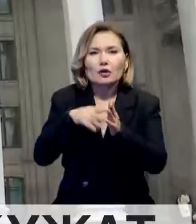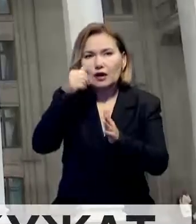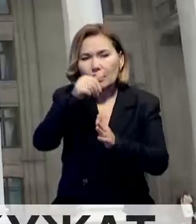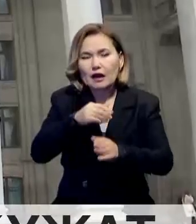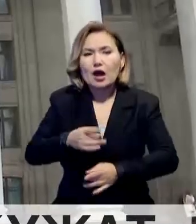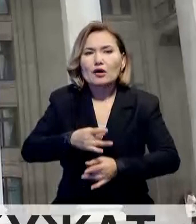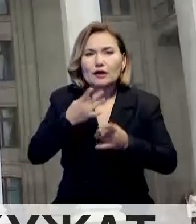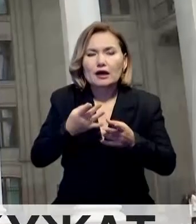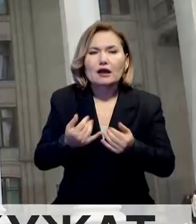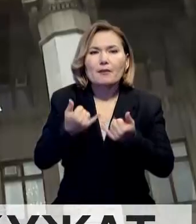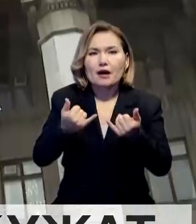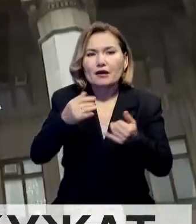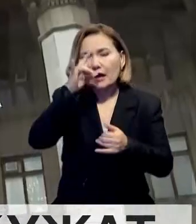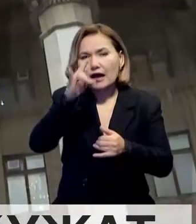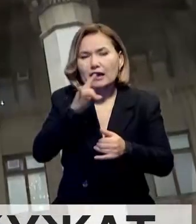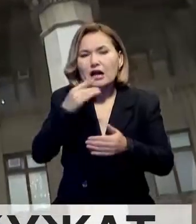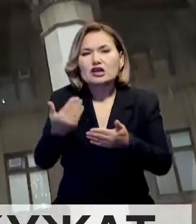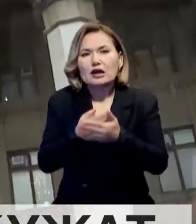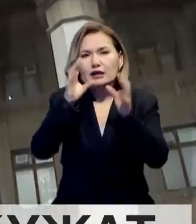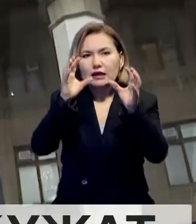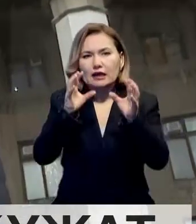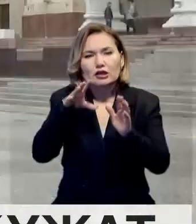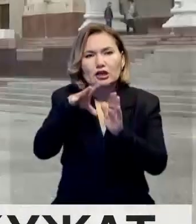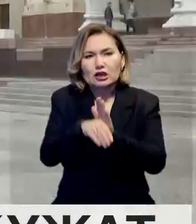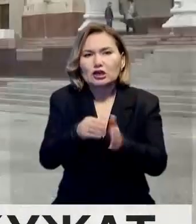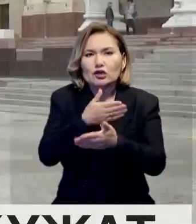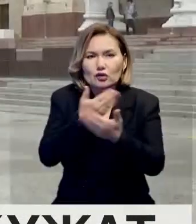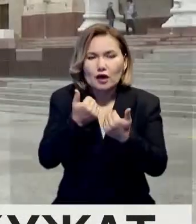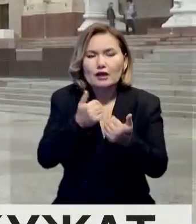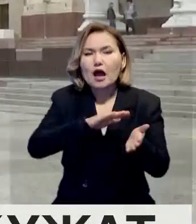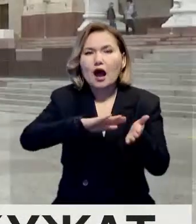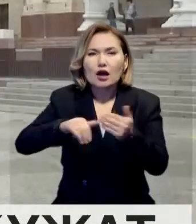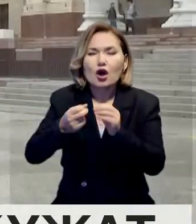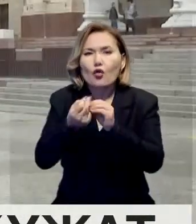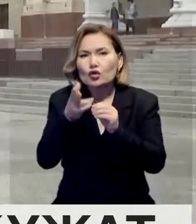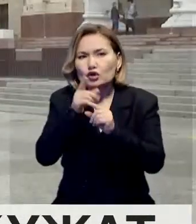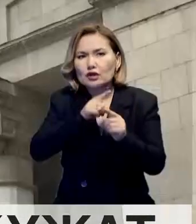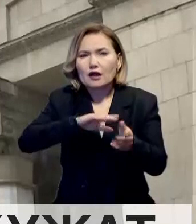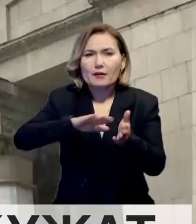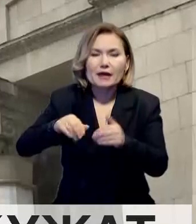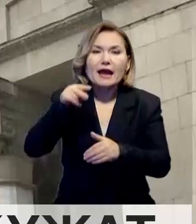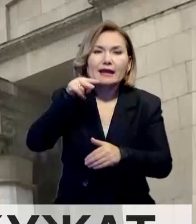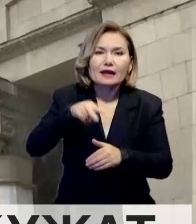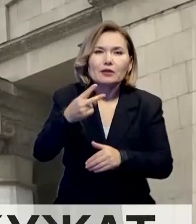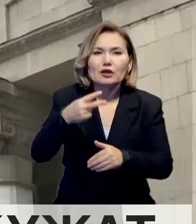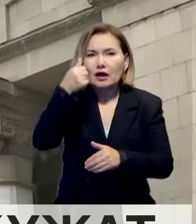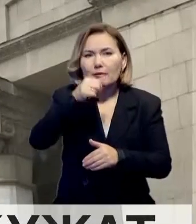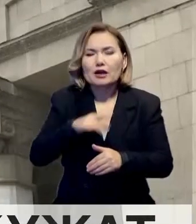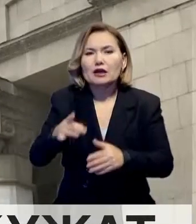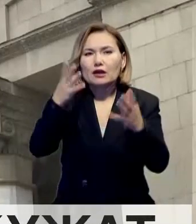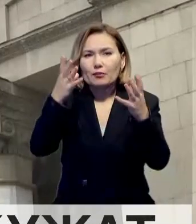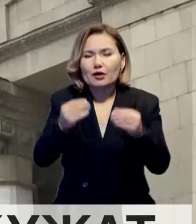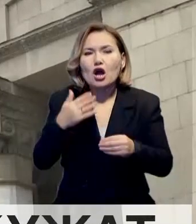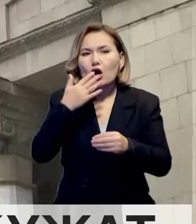жылдың мерекелер туралы Қазақстанның жаңа заңына енген жоқ. Араға 13 жыл салып 2022 жылы республика